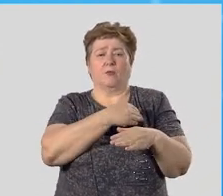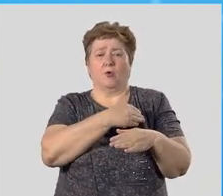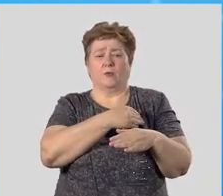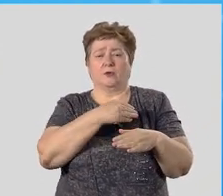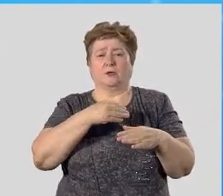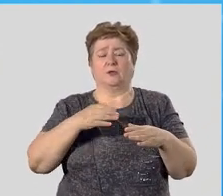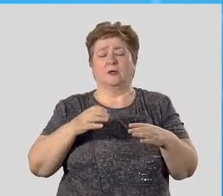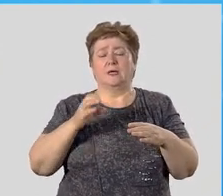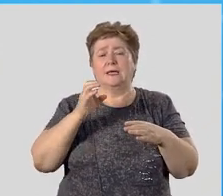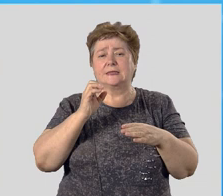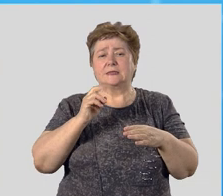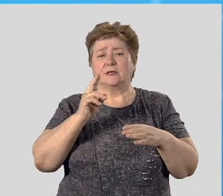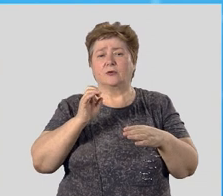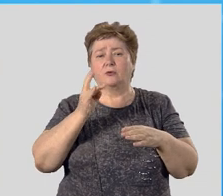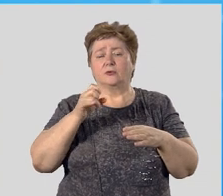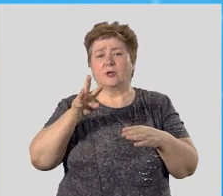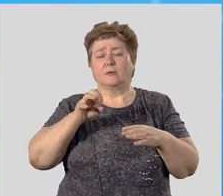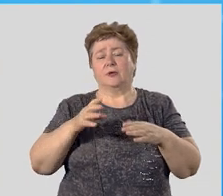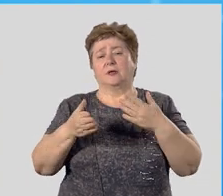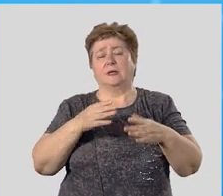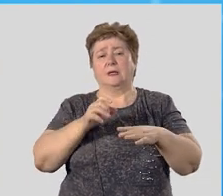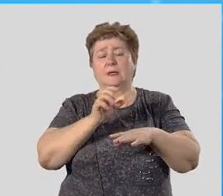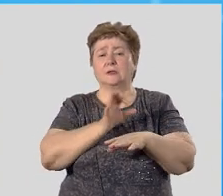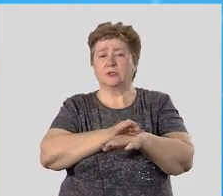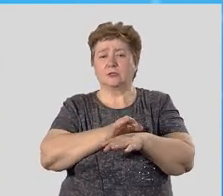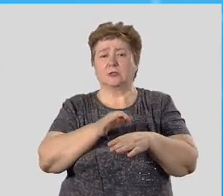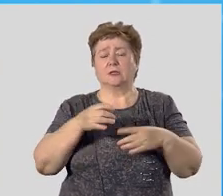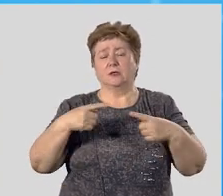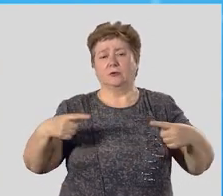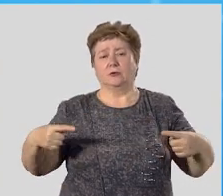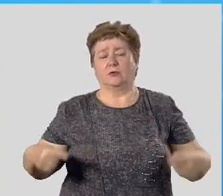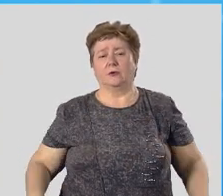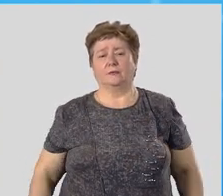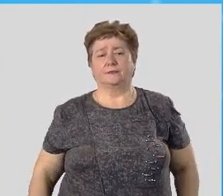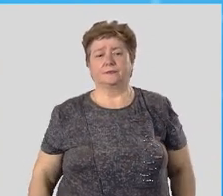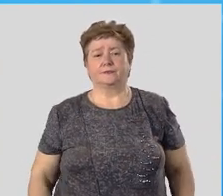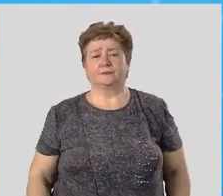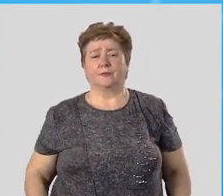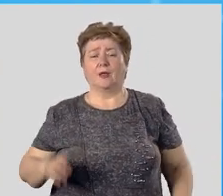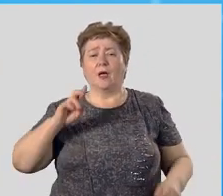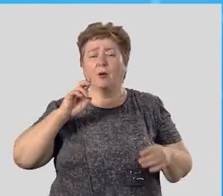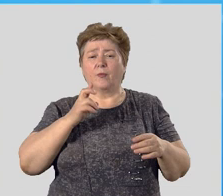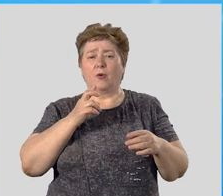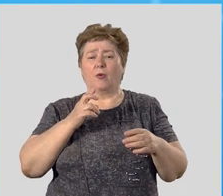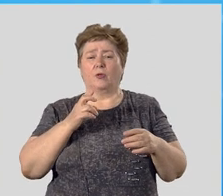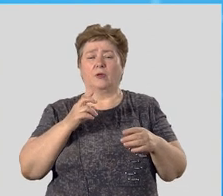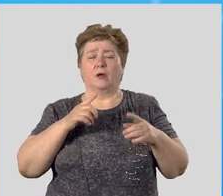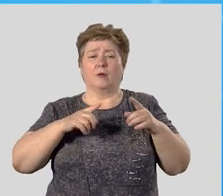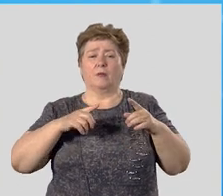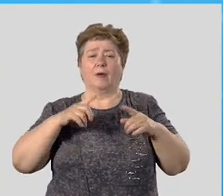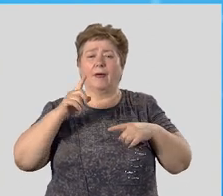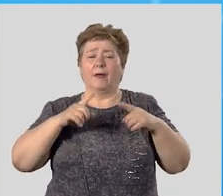термометр, секундомер или часы и другое. Биологам